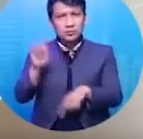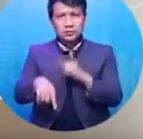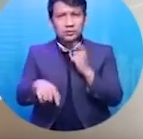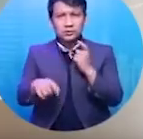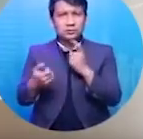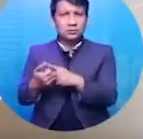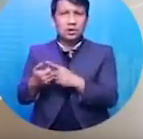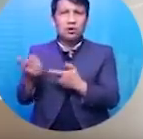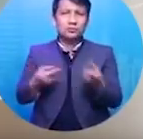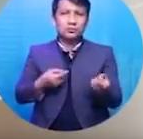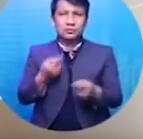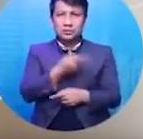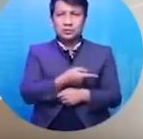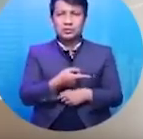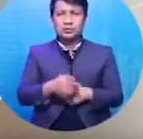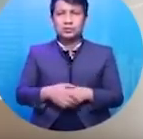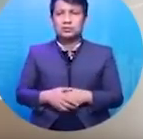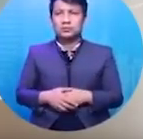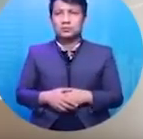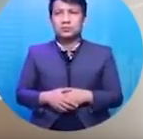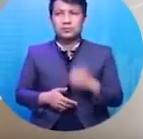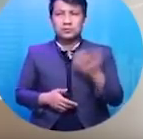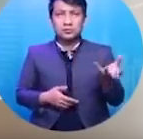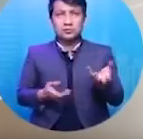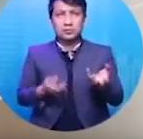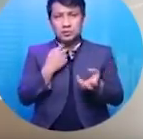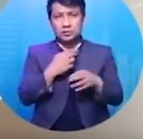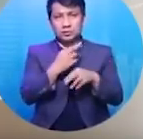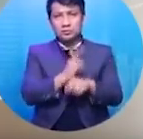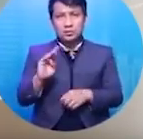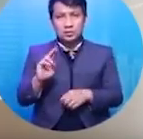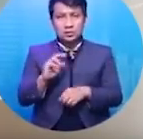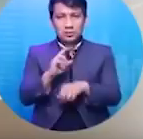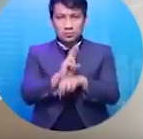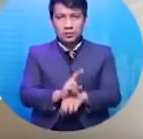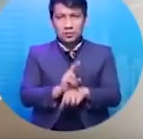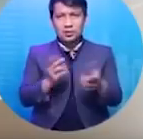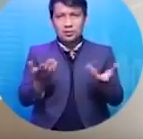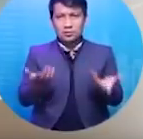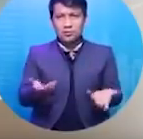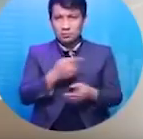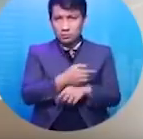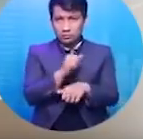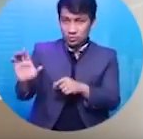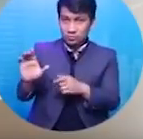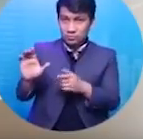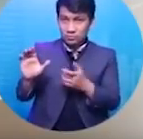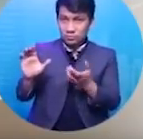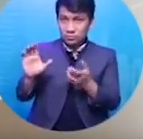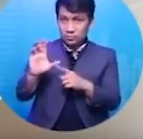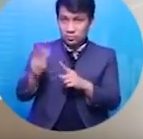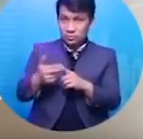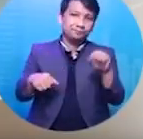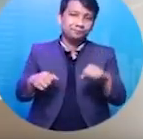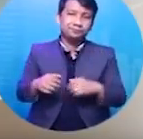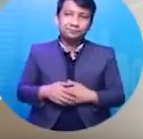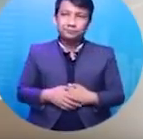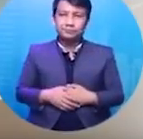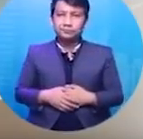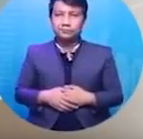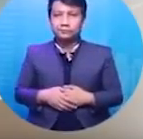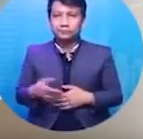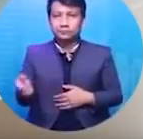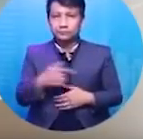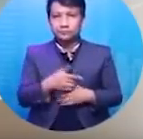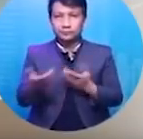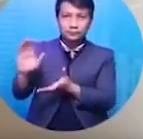nananakit. Ano po gusto niyo mangyari ngayon? Sir, gusto ko po sana iparehab ang asawa ko. Hanggang ngayon, ma'am, tatrabaho pa rin to sa munisipyo? Opo, sir. So gusto mo, wag